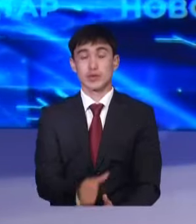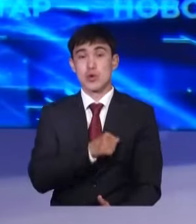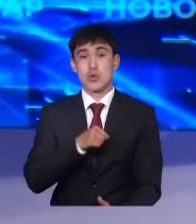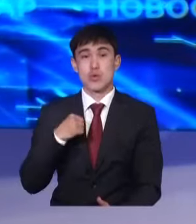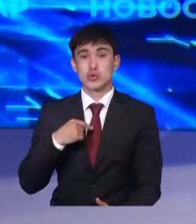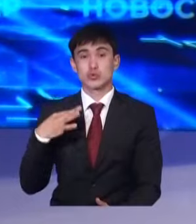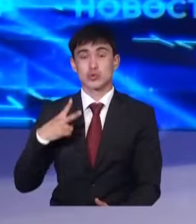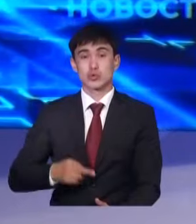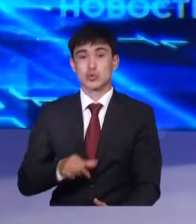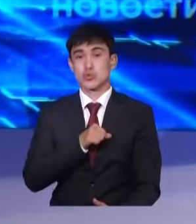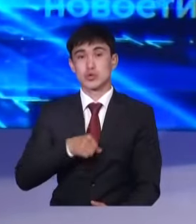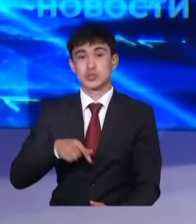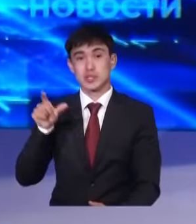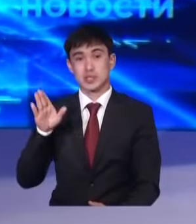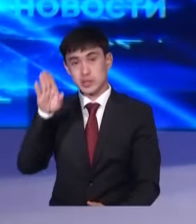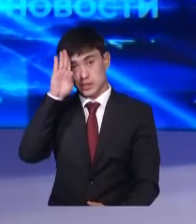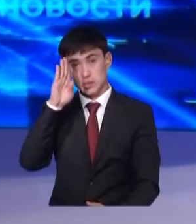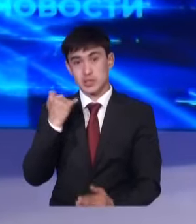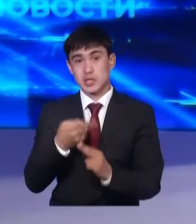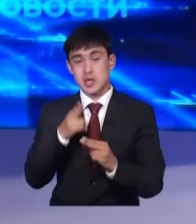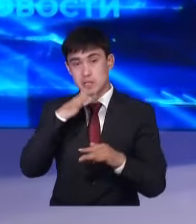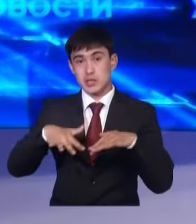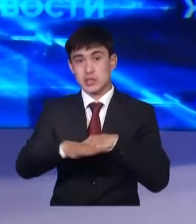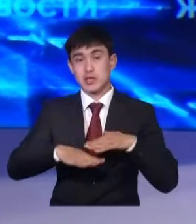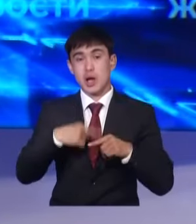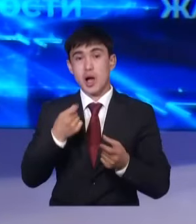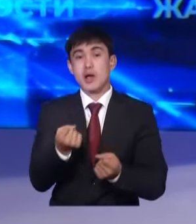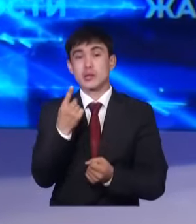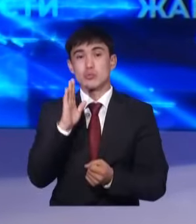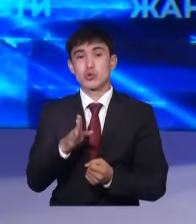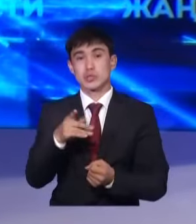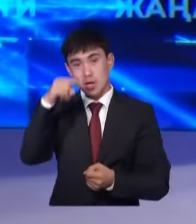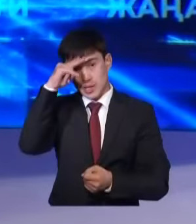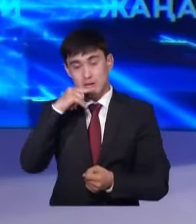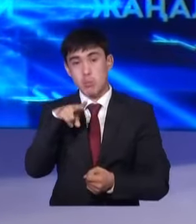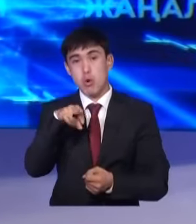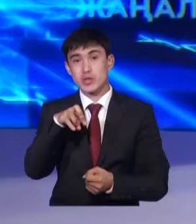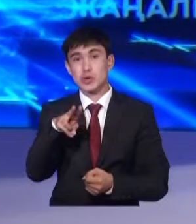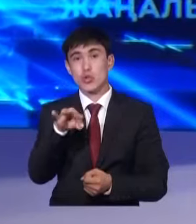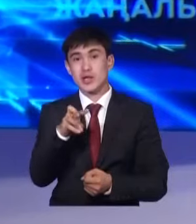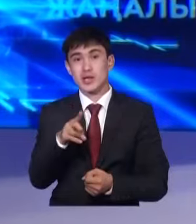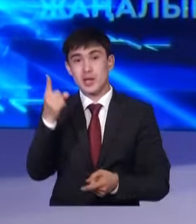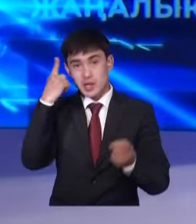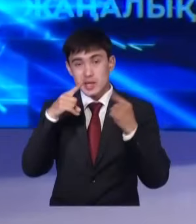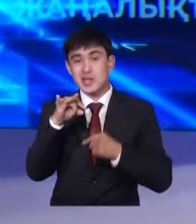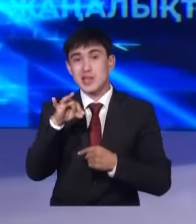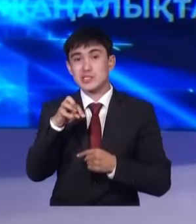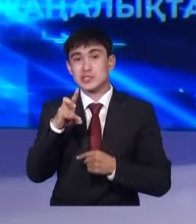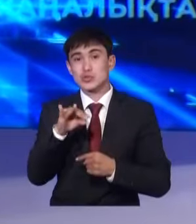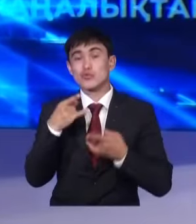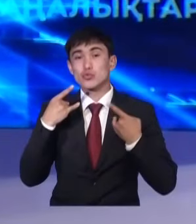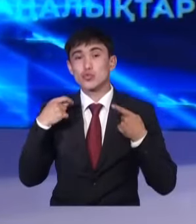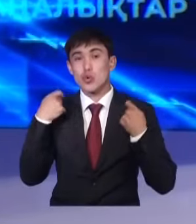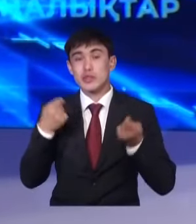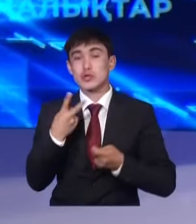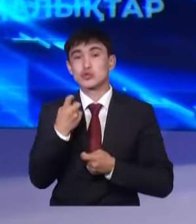Өз ұлын өз ерлерін ескермесе елдегі қайдан алсын кемеңгерді. Қазақ поэзиясының құлагері ақиға ақын Ілияс Жансүгіровтың туғанына